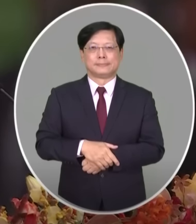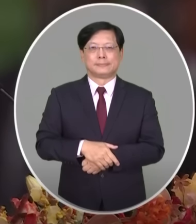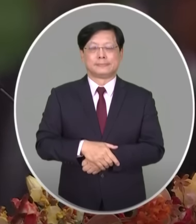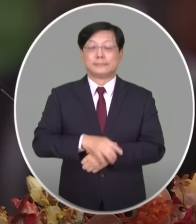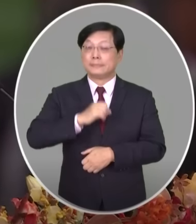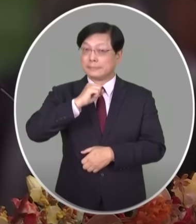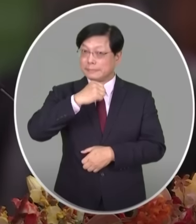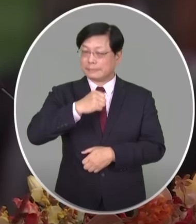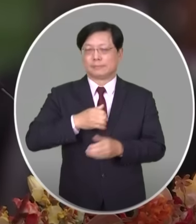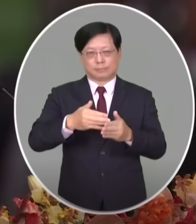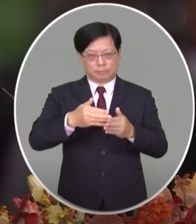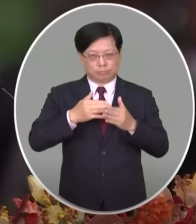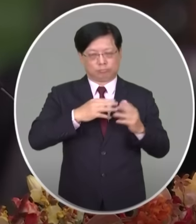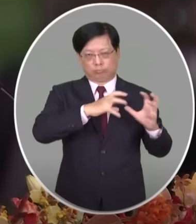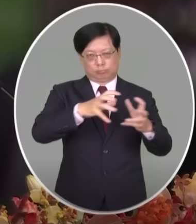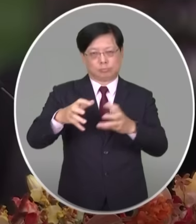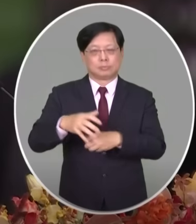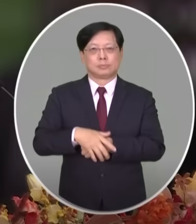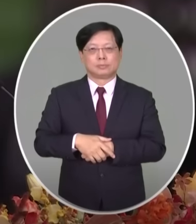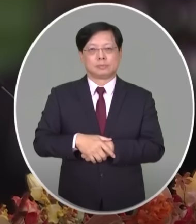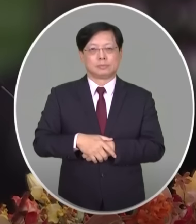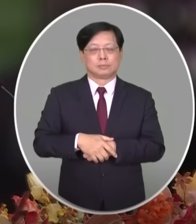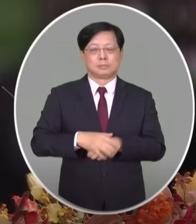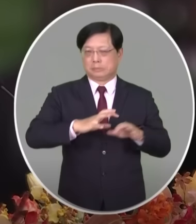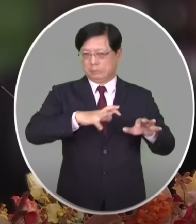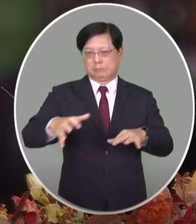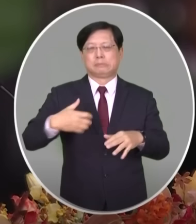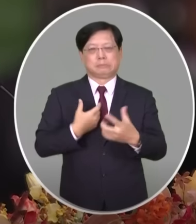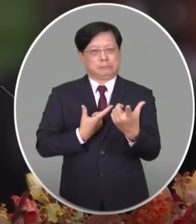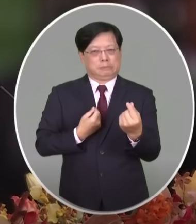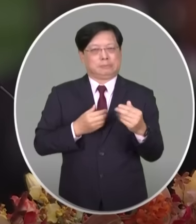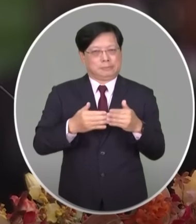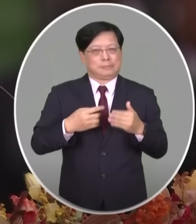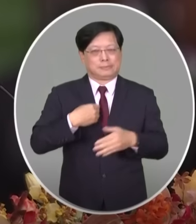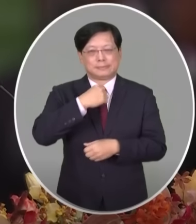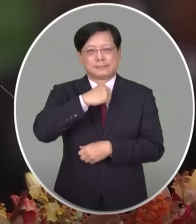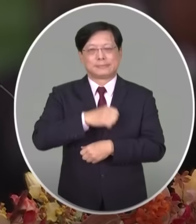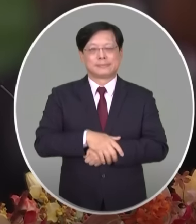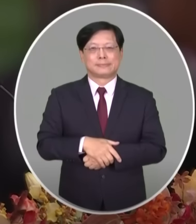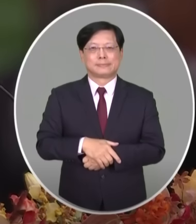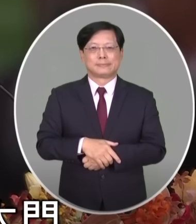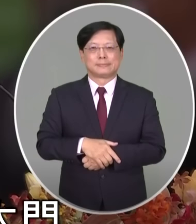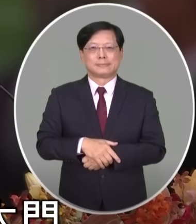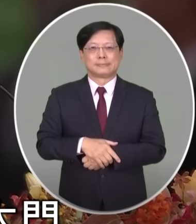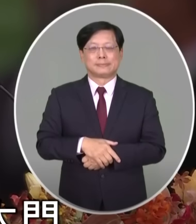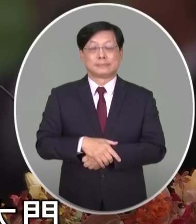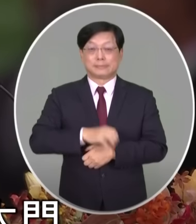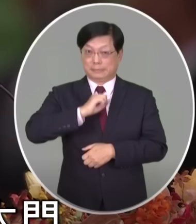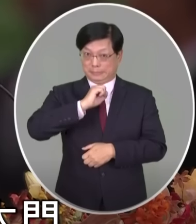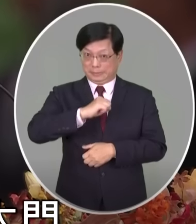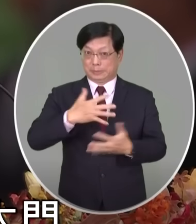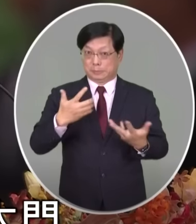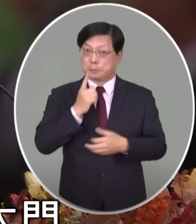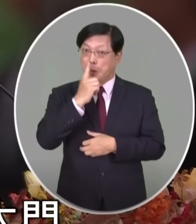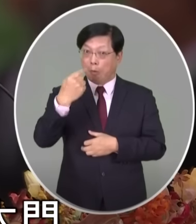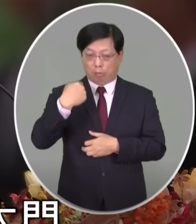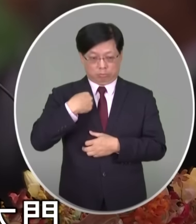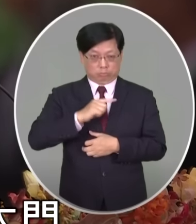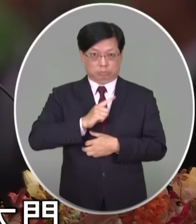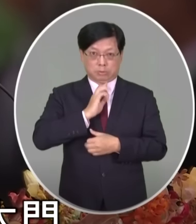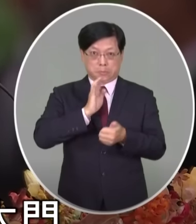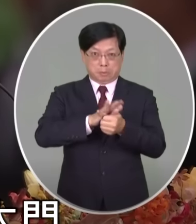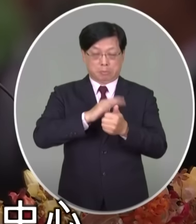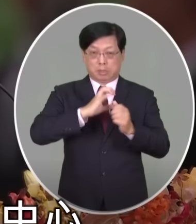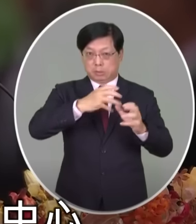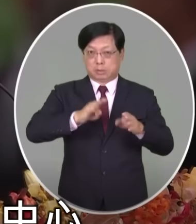台湾需要世界，世界也需要台湾。 台湾不只是打开世界的